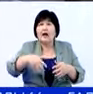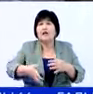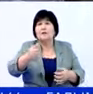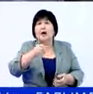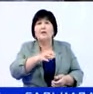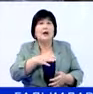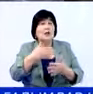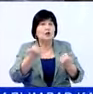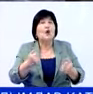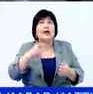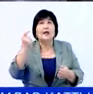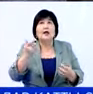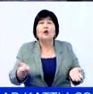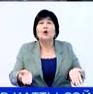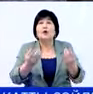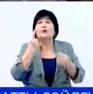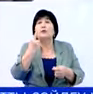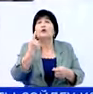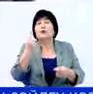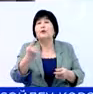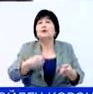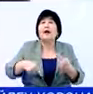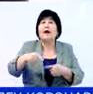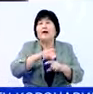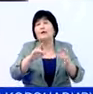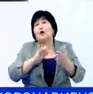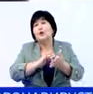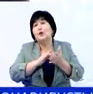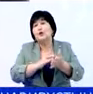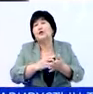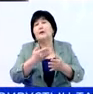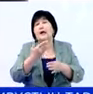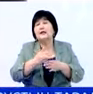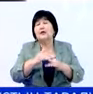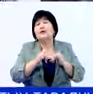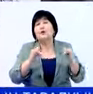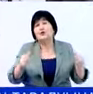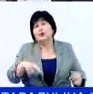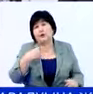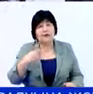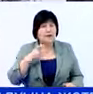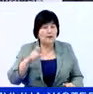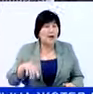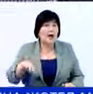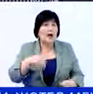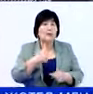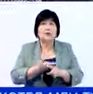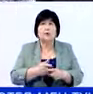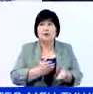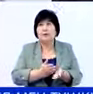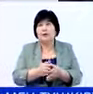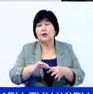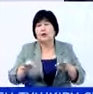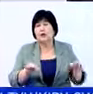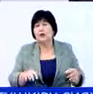Сондықтан экономиканы көтерудің бірден бір жолы кәсіпкерлік пен туризм саласын өрістету, дейді мамандар. Аймақ басшысы осы бағыттағы